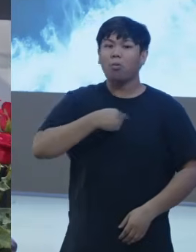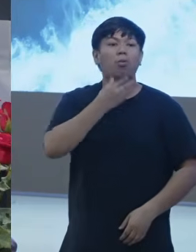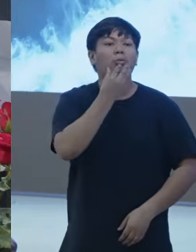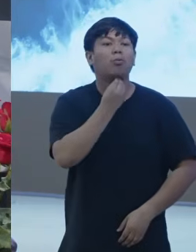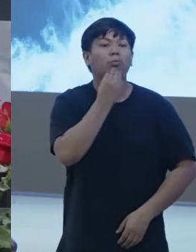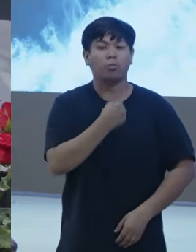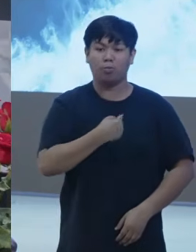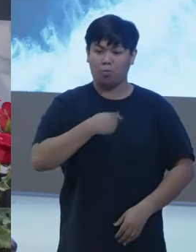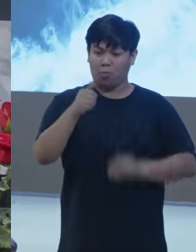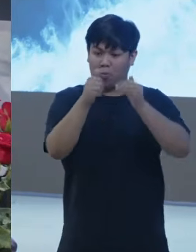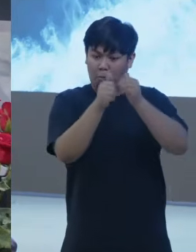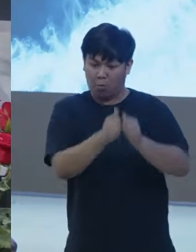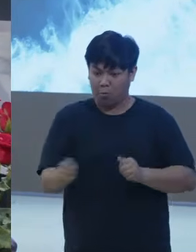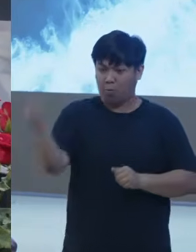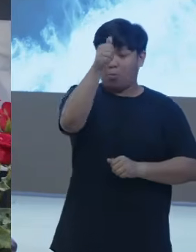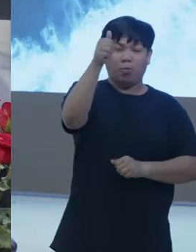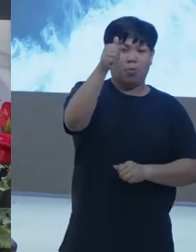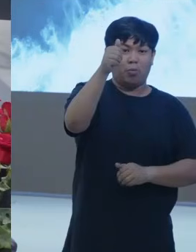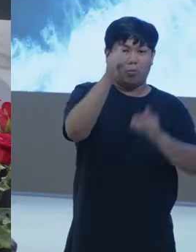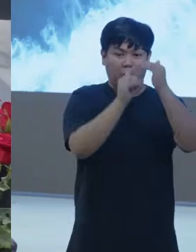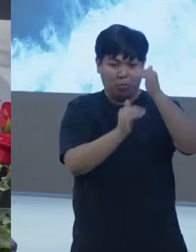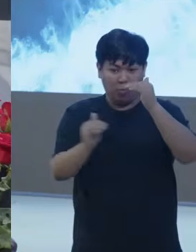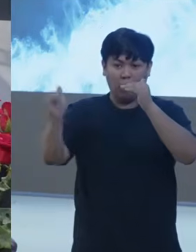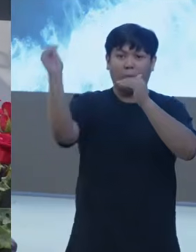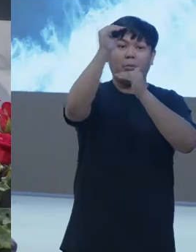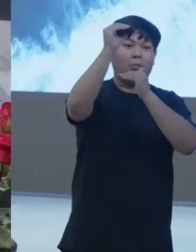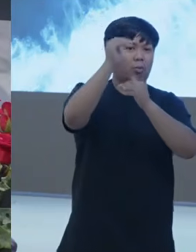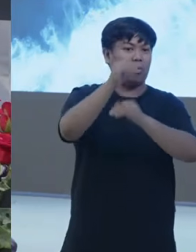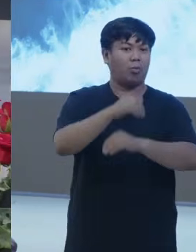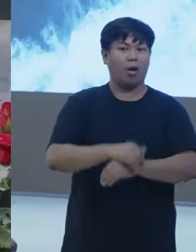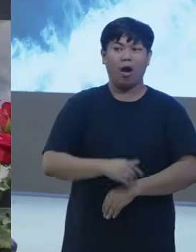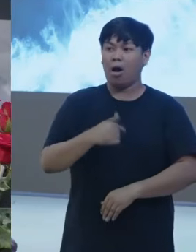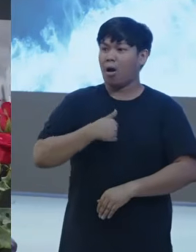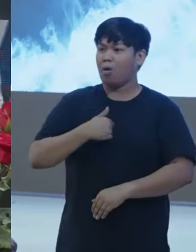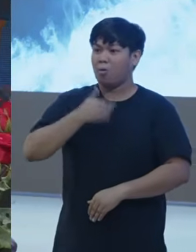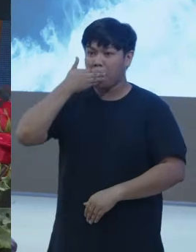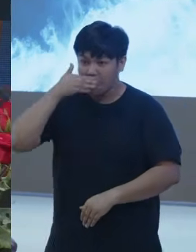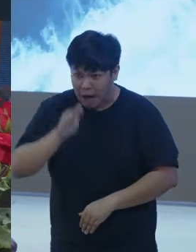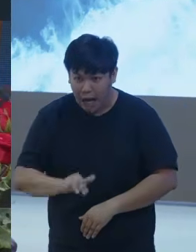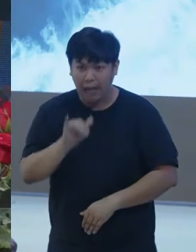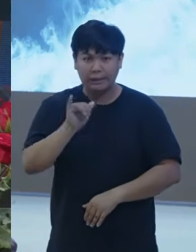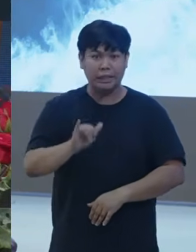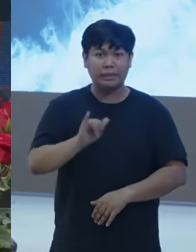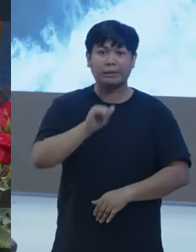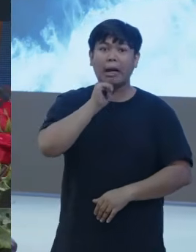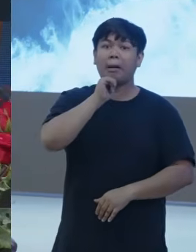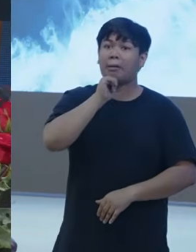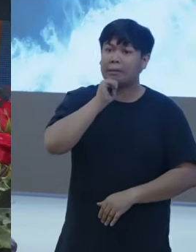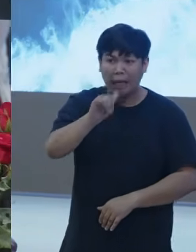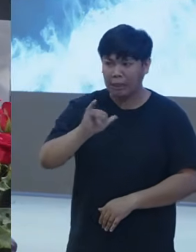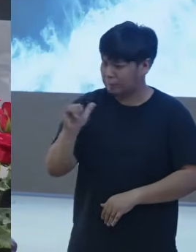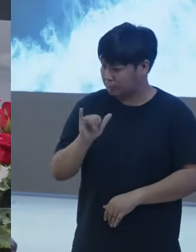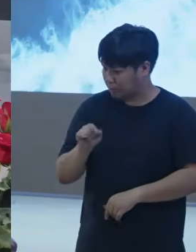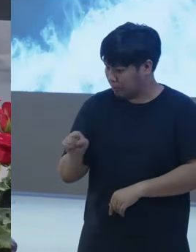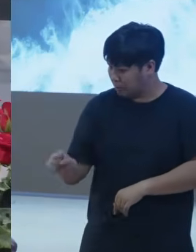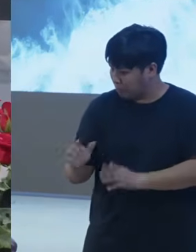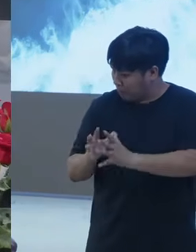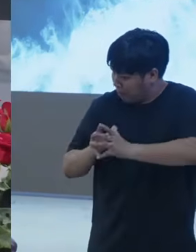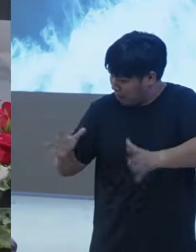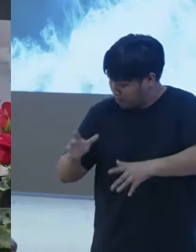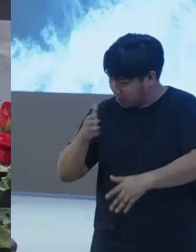Hudyo ako. Meron akong nagagawang kasalanan pero hindi ako kasing sama ng Nineveh.